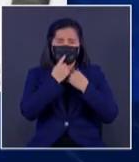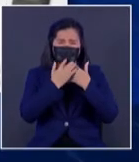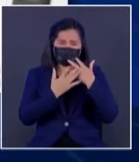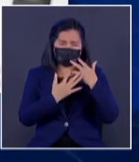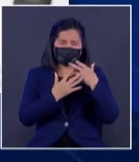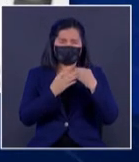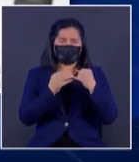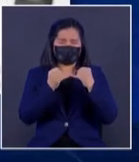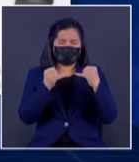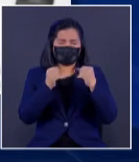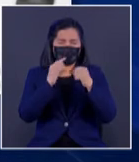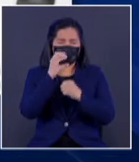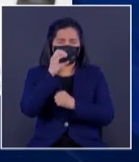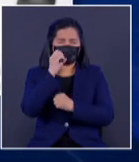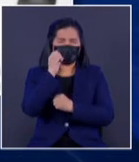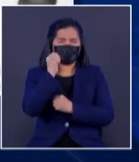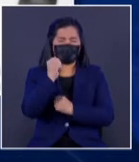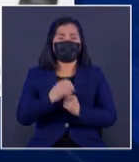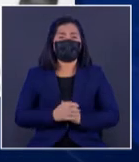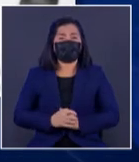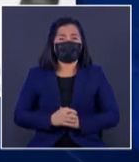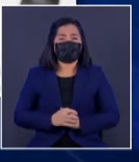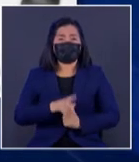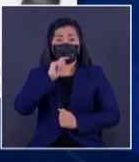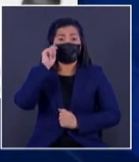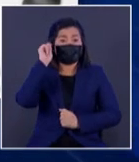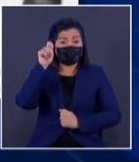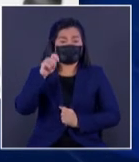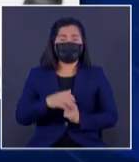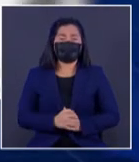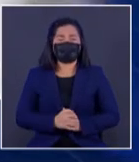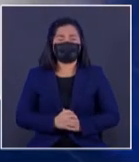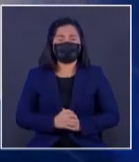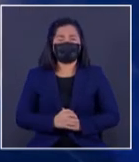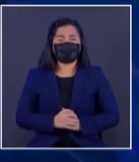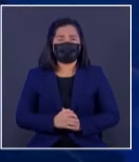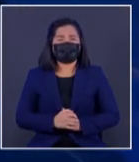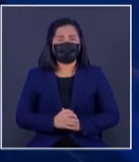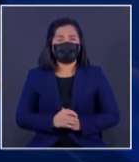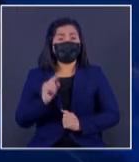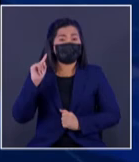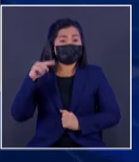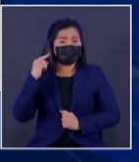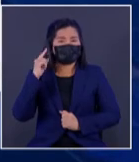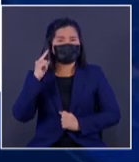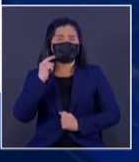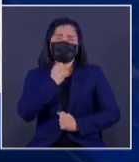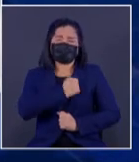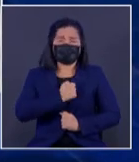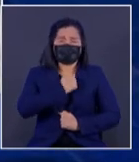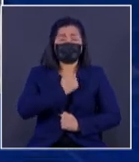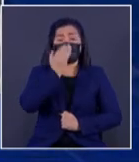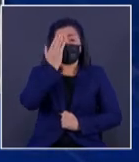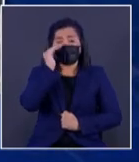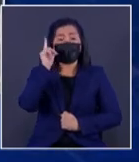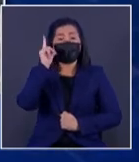น้องเมย์รัชนกอินทนนท์นักแบดมินตันหญิงเดี่ยวมืออันดับหนึ่งของไทยพบข่าวร้ายเมื่อได้สูญเสียคุณแม่คำผันสุวรรณศ